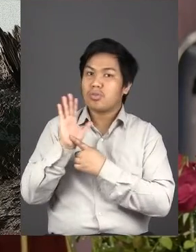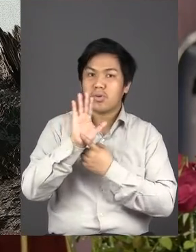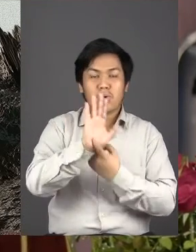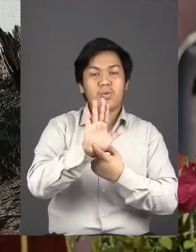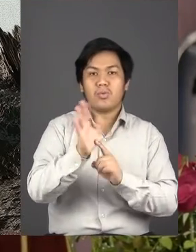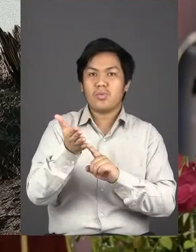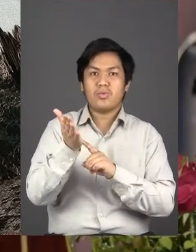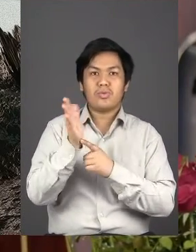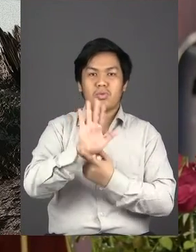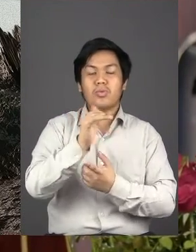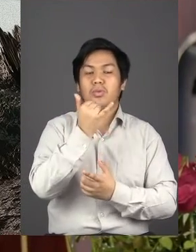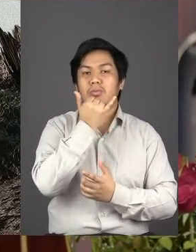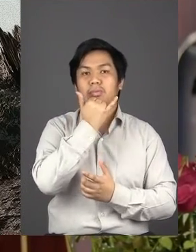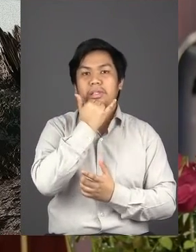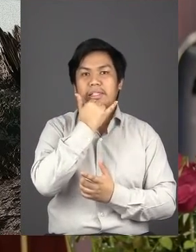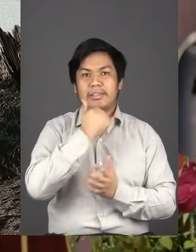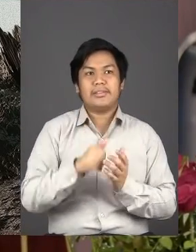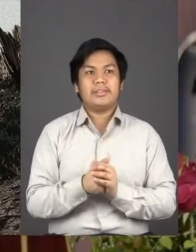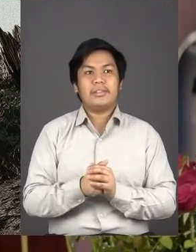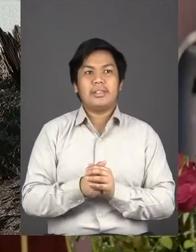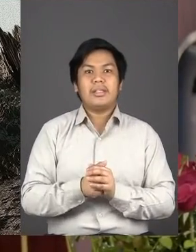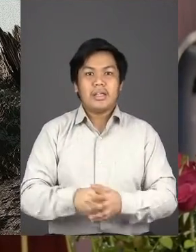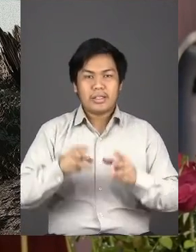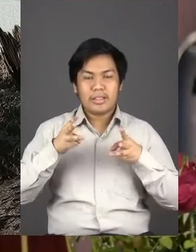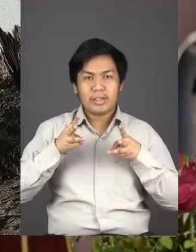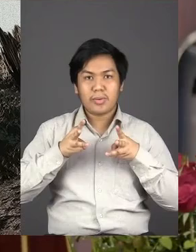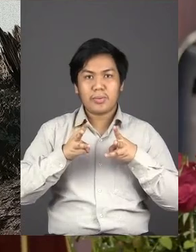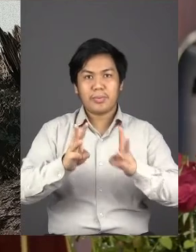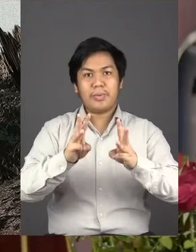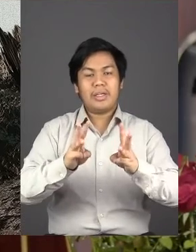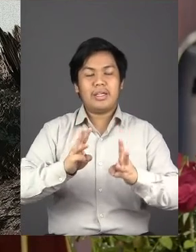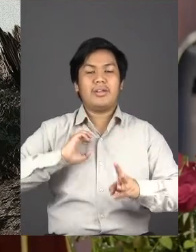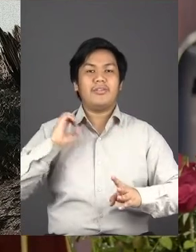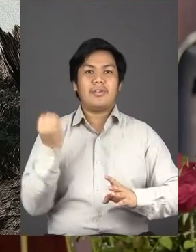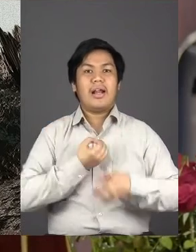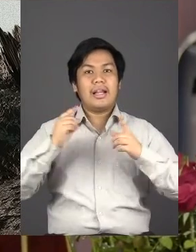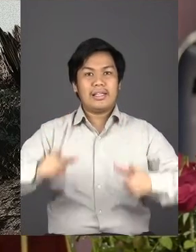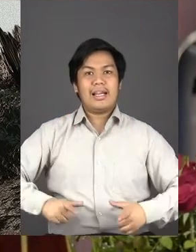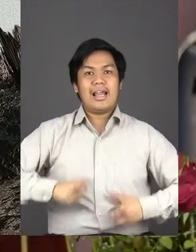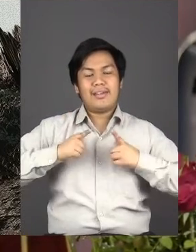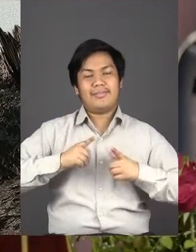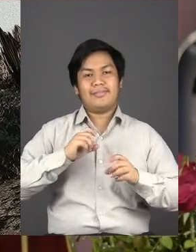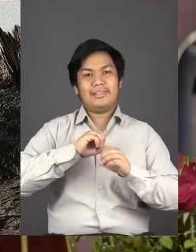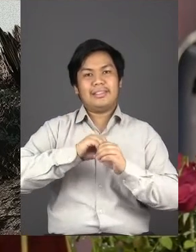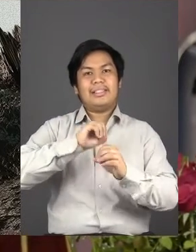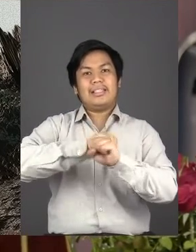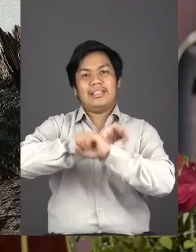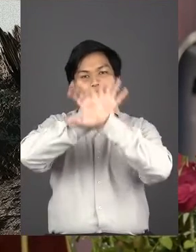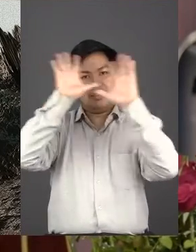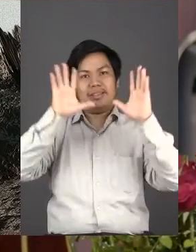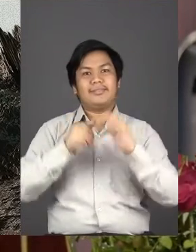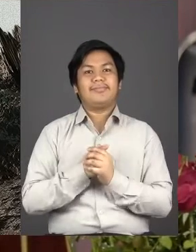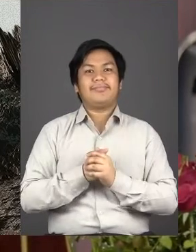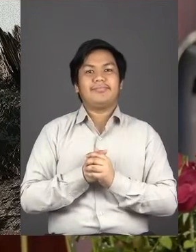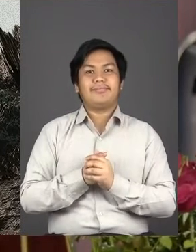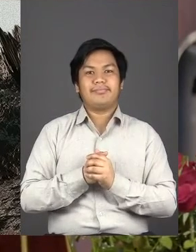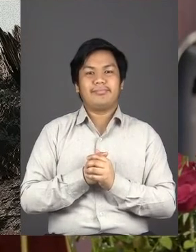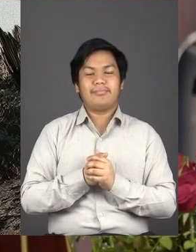them. Sa pamamagitan ng ating pamumuhay sa liwanag. Bukod